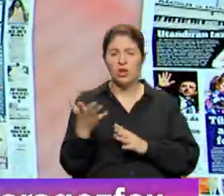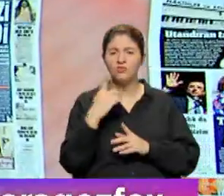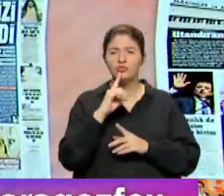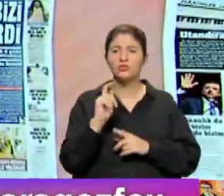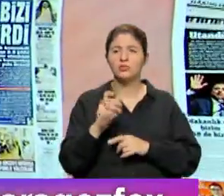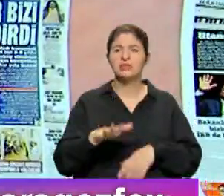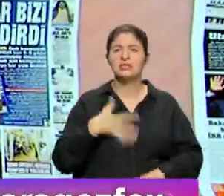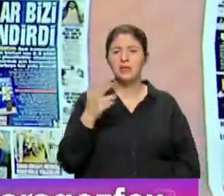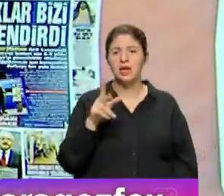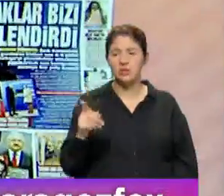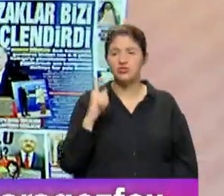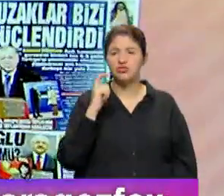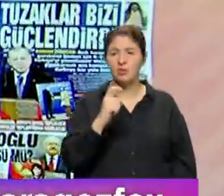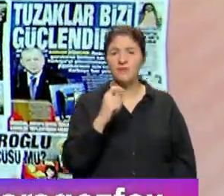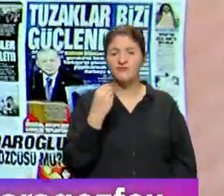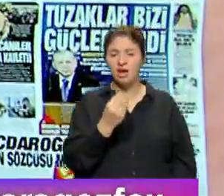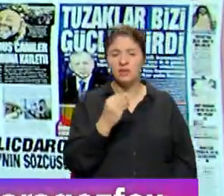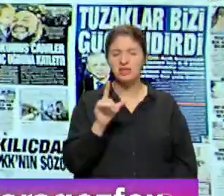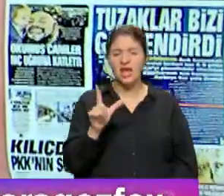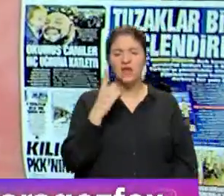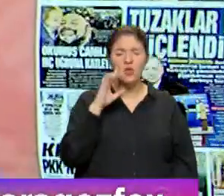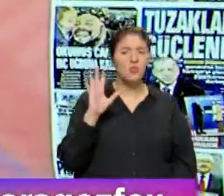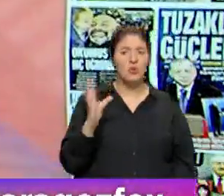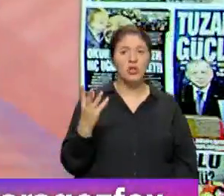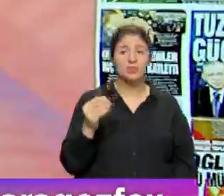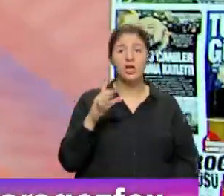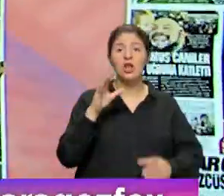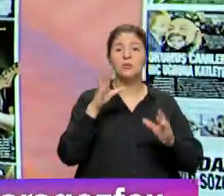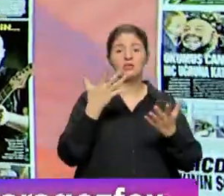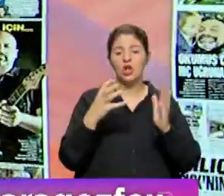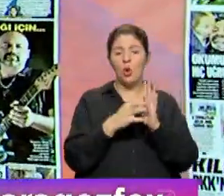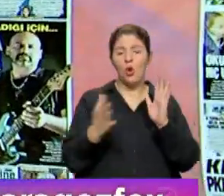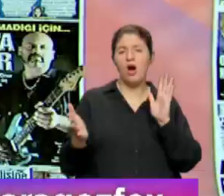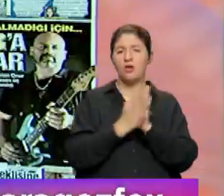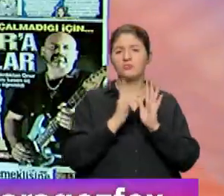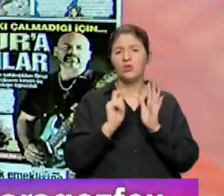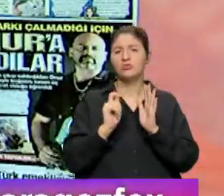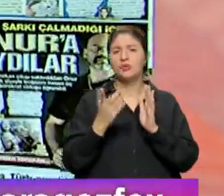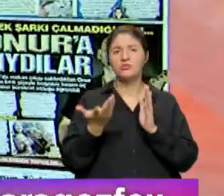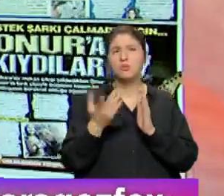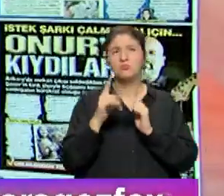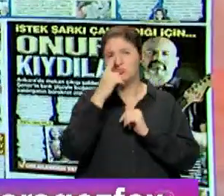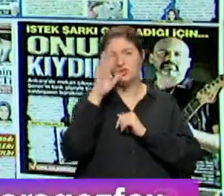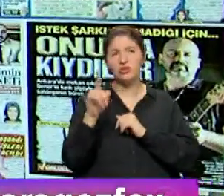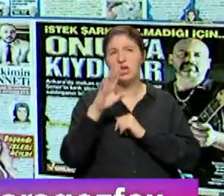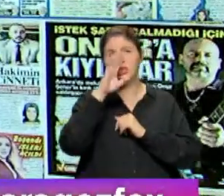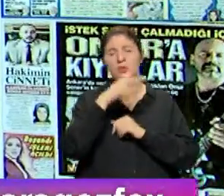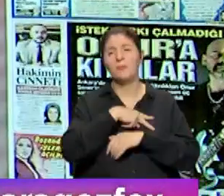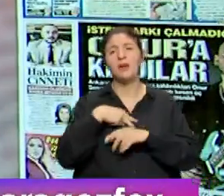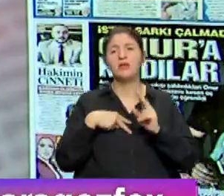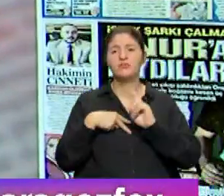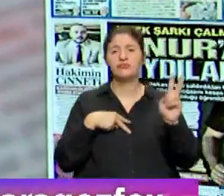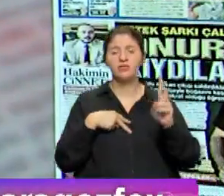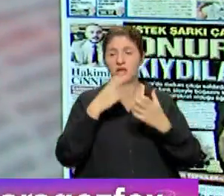sorulmasını istemedikleri gibi cevap vermeye lüzum da Duymuyor lardır logoyu kapatınca mesela Belki de E orada İstanbul Büyükşehir